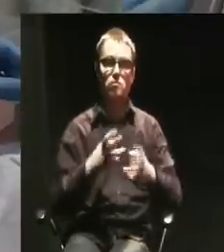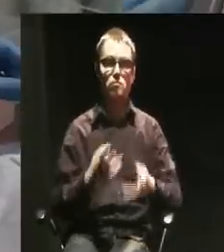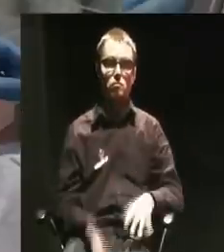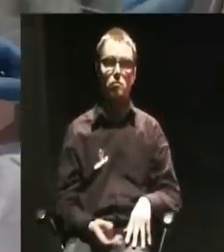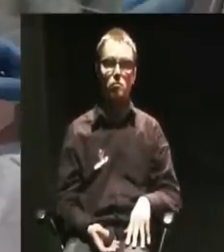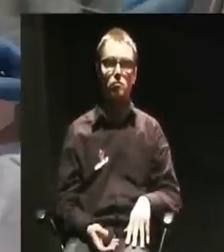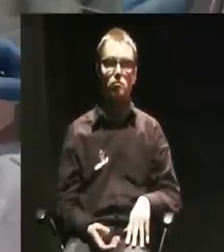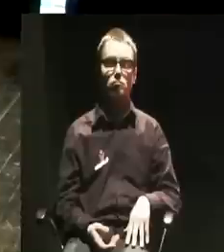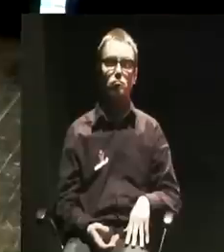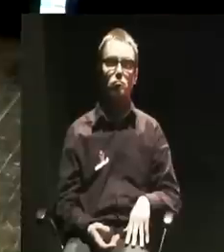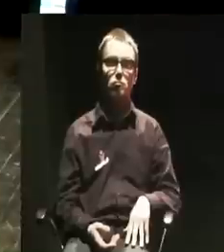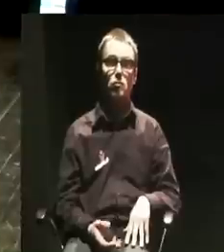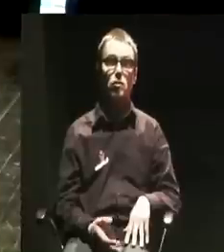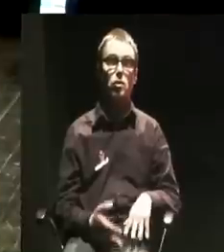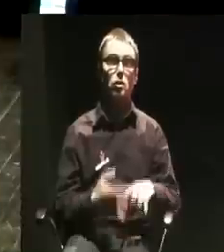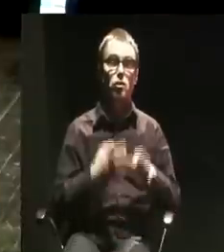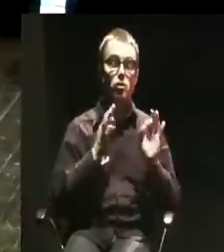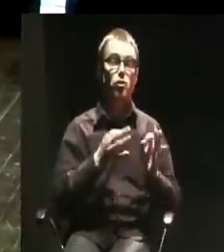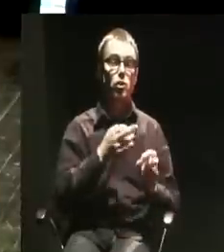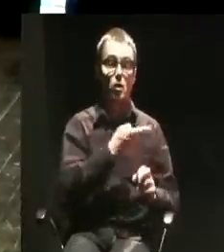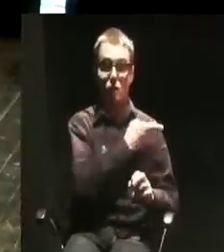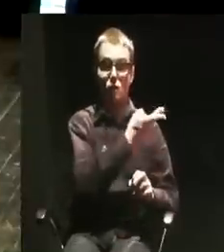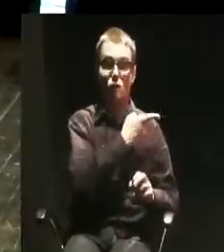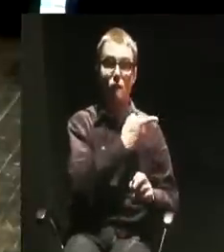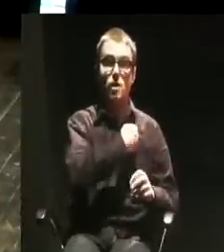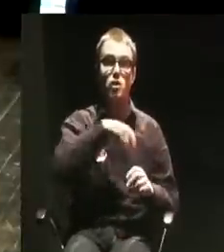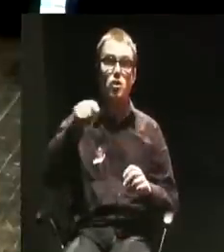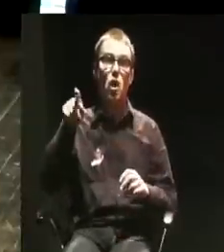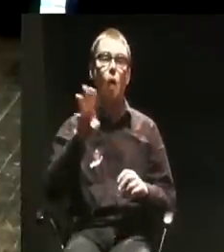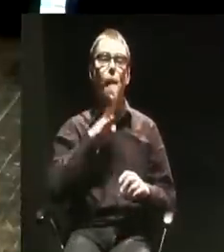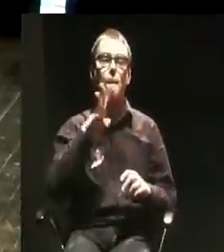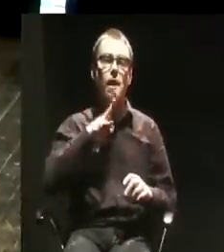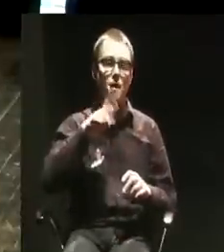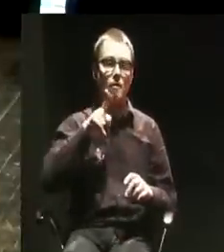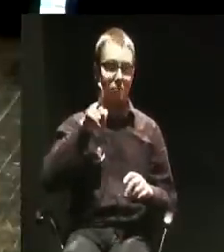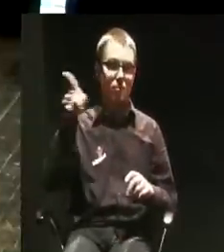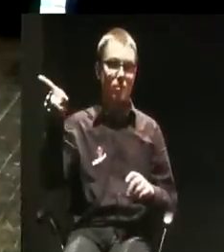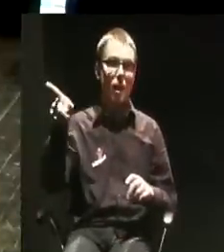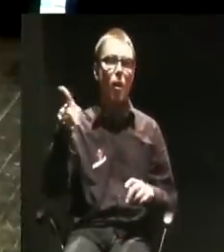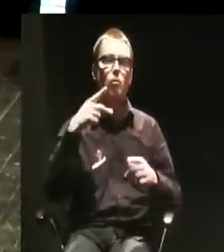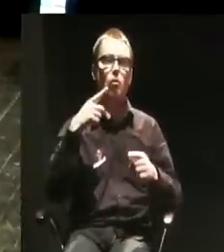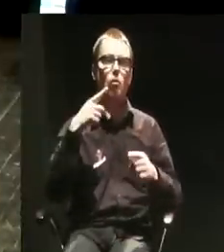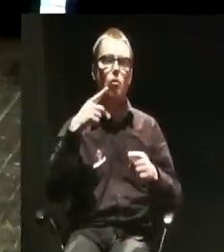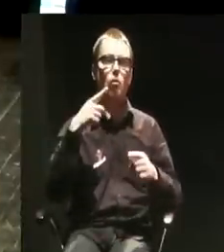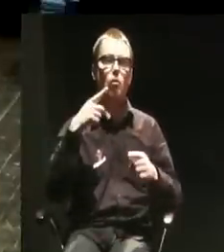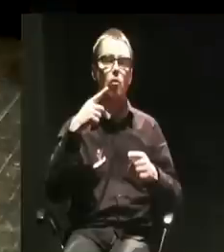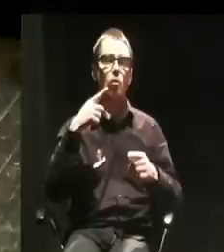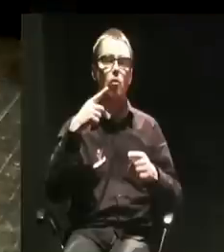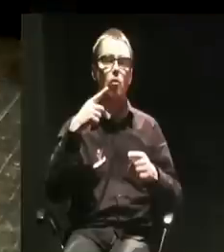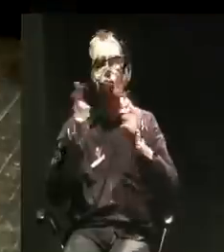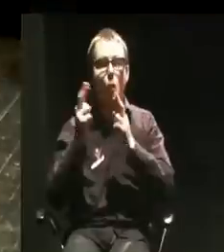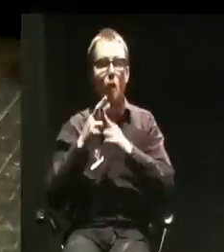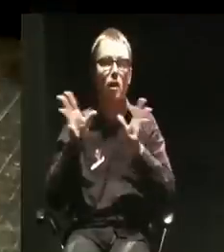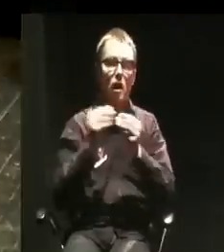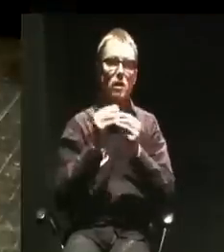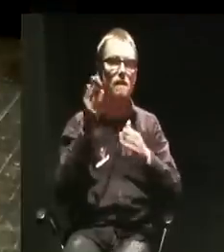na rozmowy do Doliny Krzemowej z największymi firmami biotechnologicznymi. I ostatnia grupa.